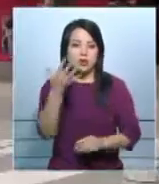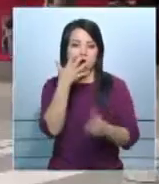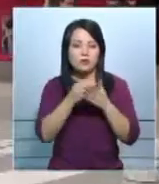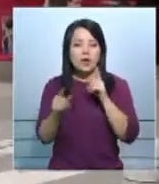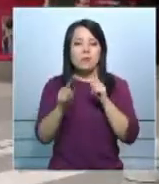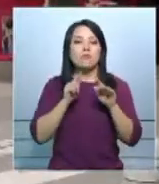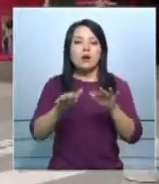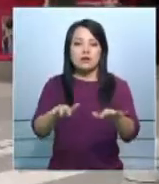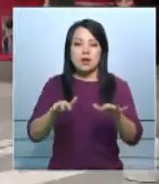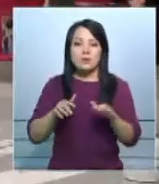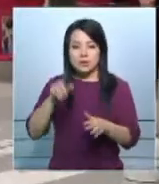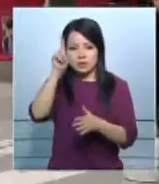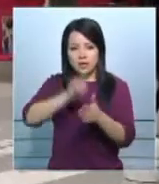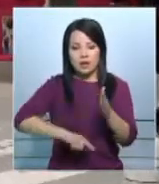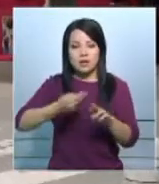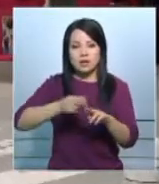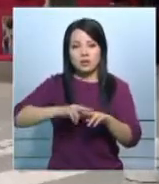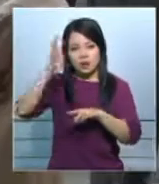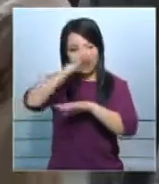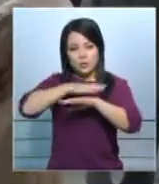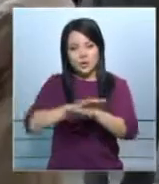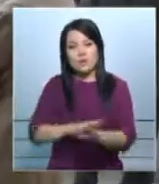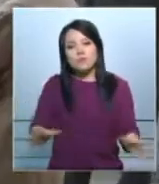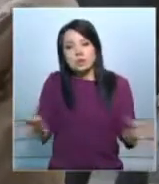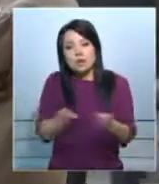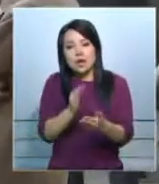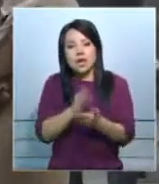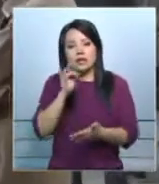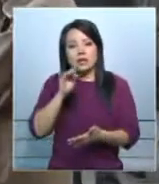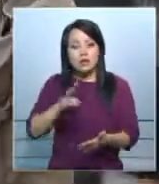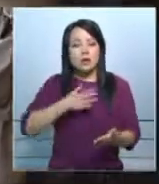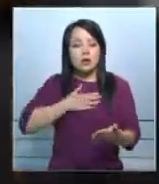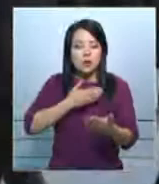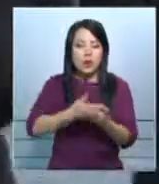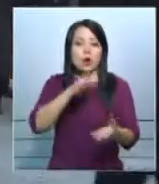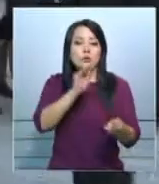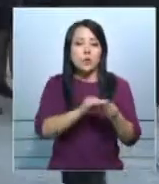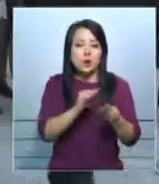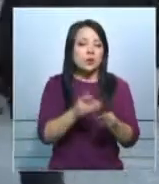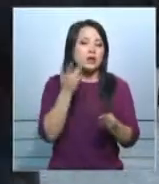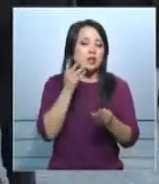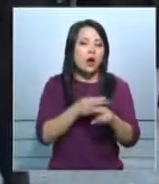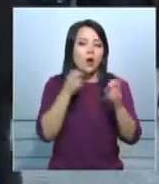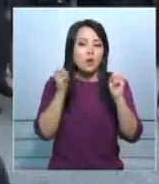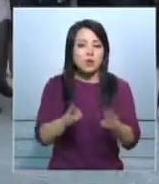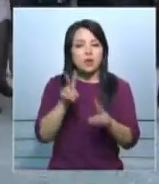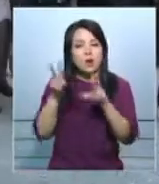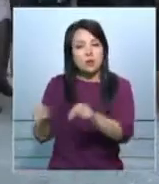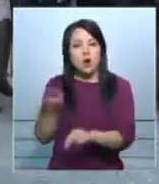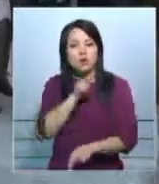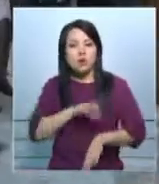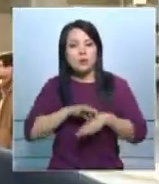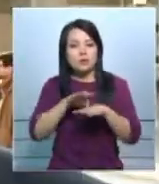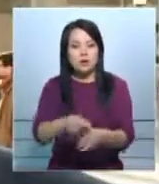парламентте басымдыққа ие болса, үкіметпен бірлесе отырып Иранның тұрақтылық пен қауіпсіздігінің дамуына жұмыс істеуге уәде берді.